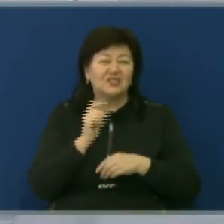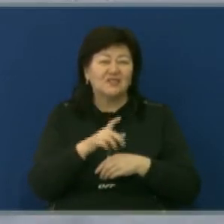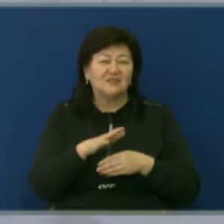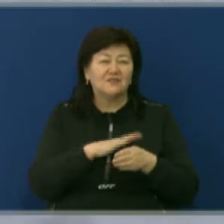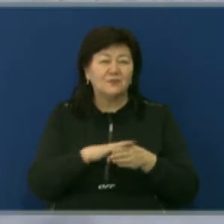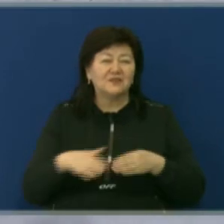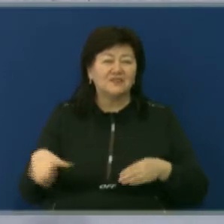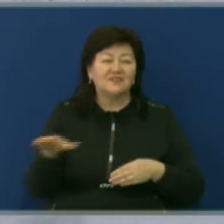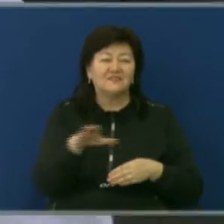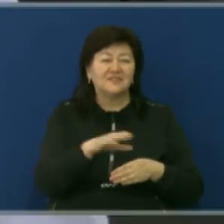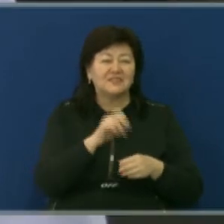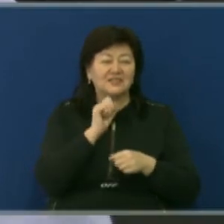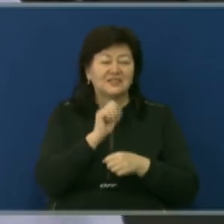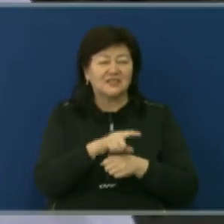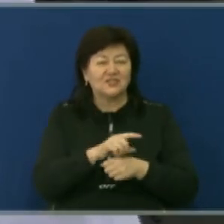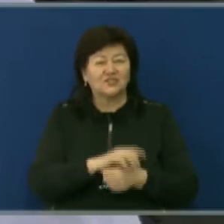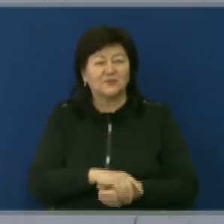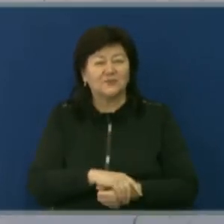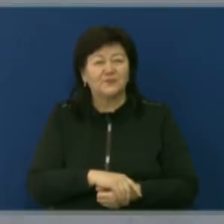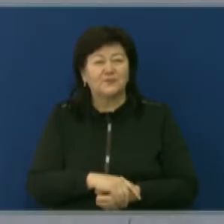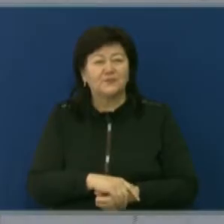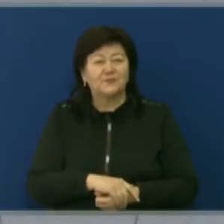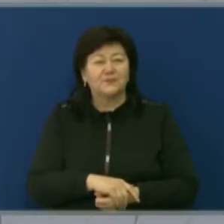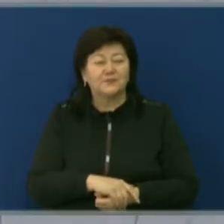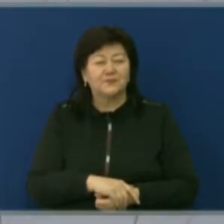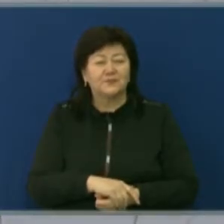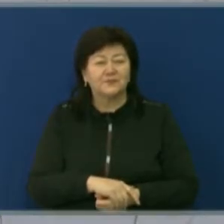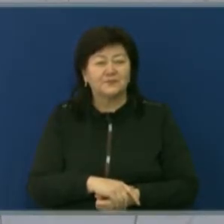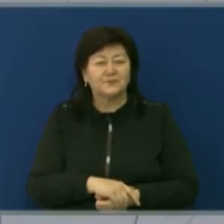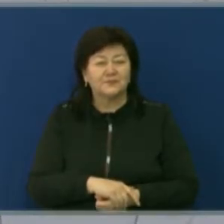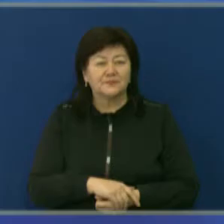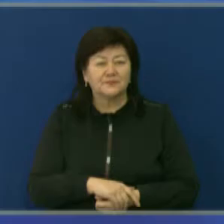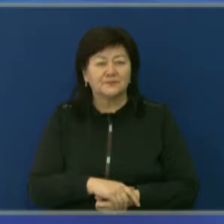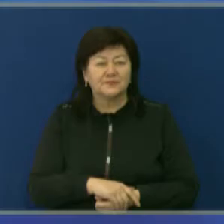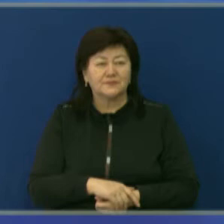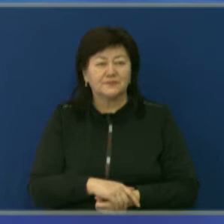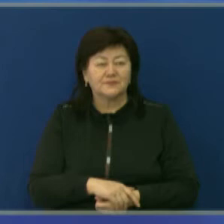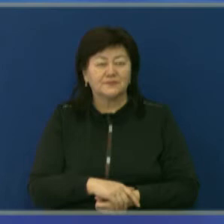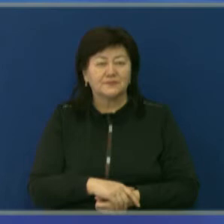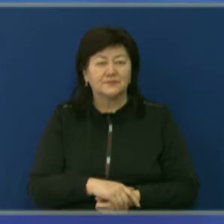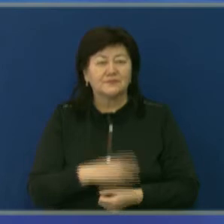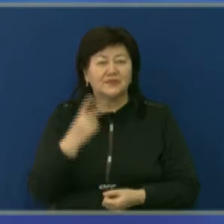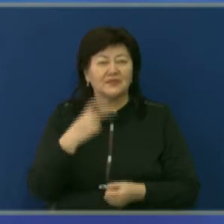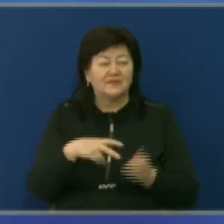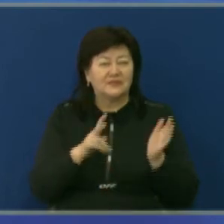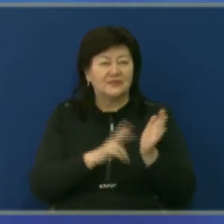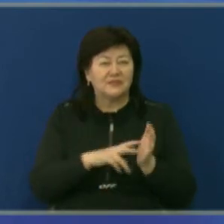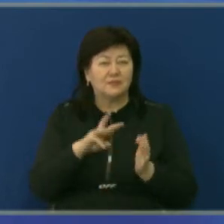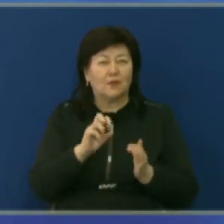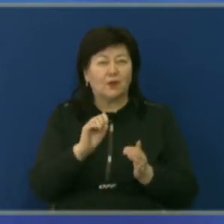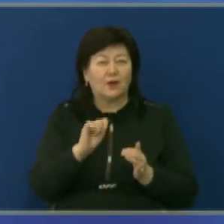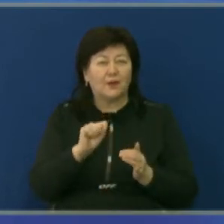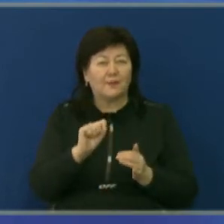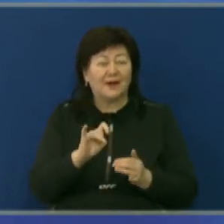поставленные цели учебно-боевых стрельб. Самат Секенов, телеканал «Семей». 27 марта – Всемирный